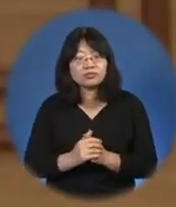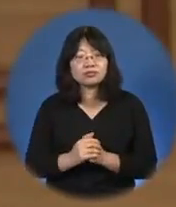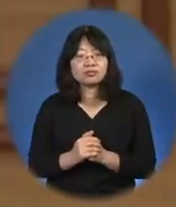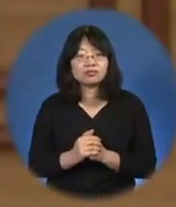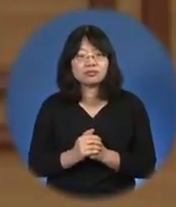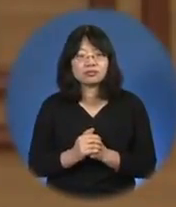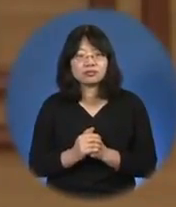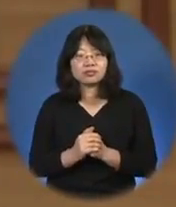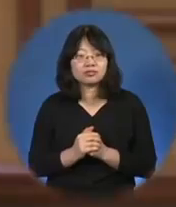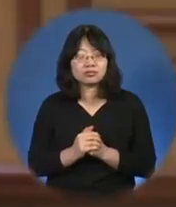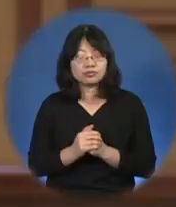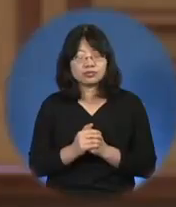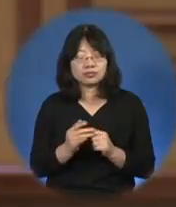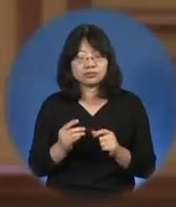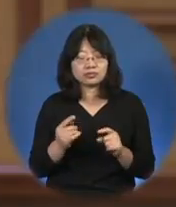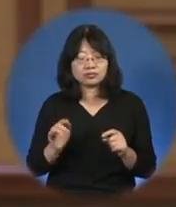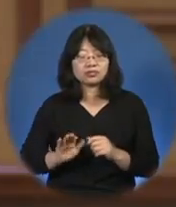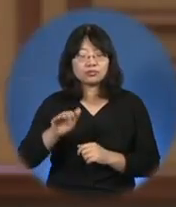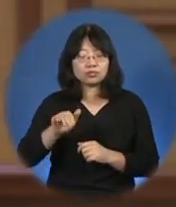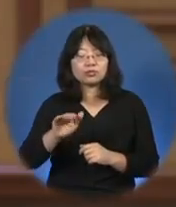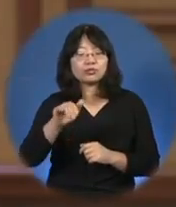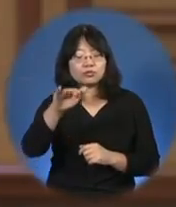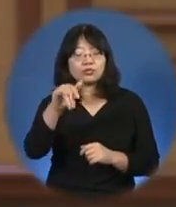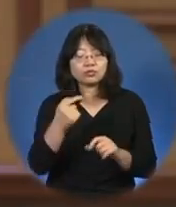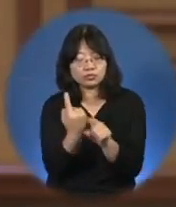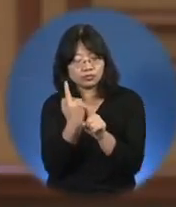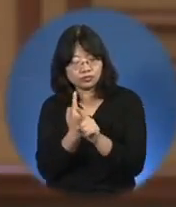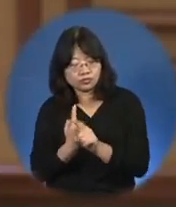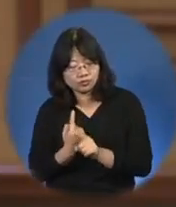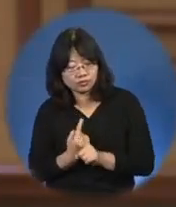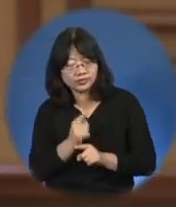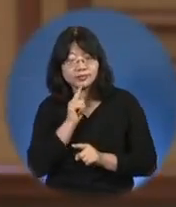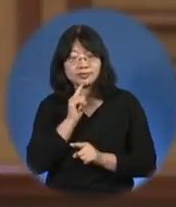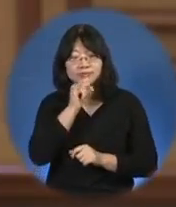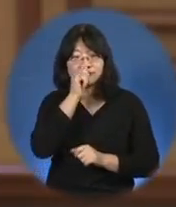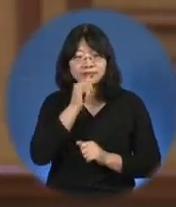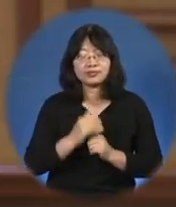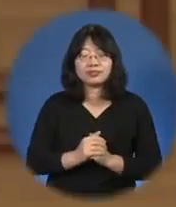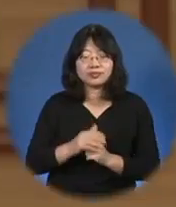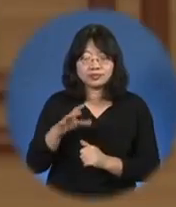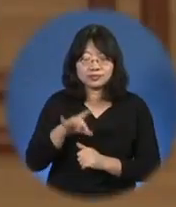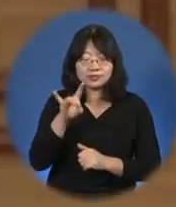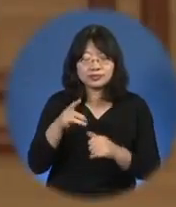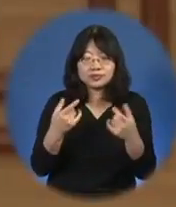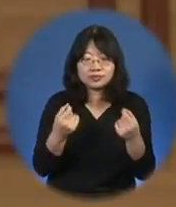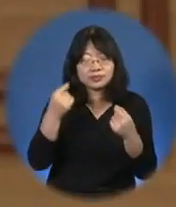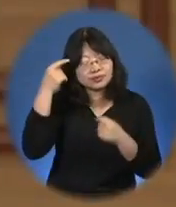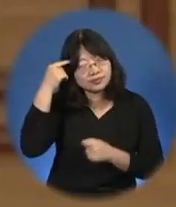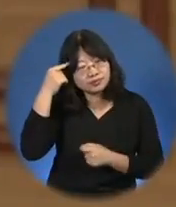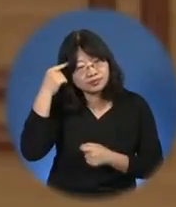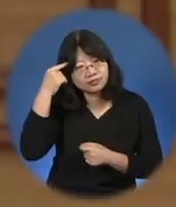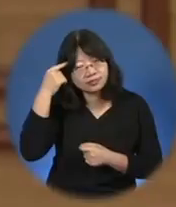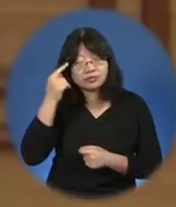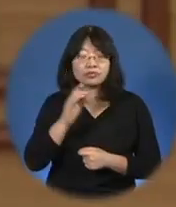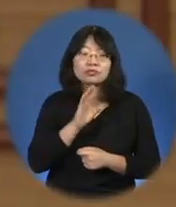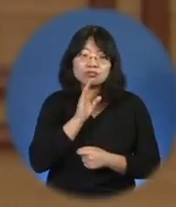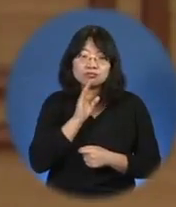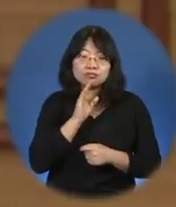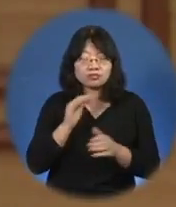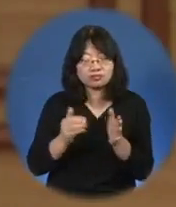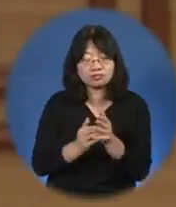그 변곡을 좀 겪었다고 합니다. 마음이 왔다 갔다 했다고요? 예, 예, 예. 처음에는 이렇게 이 생각이